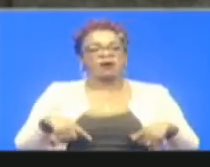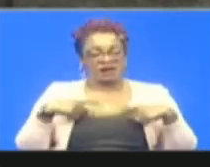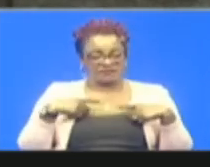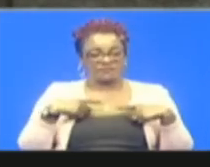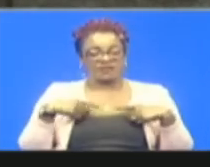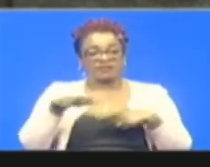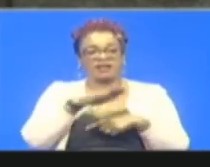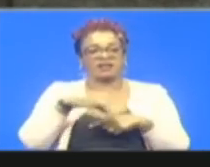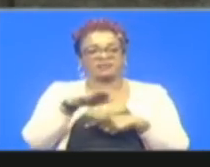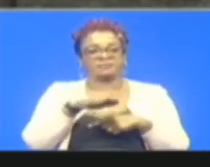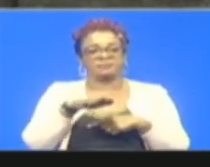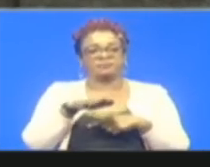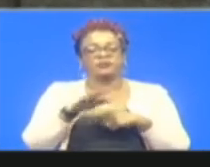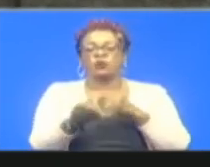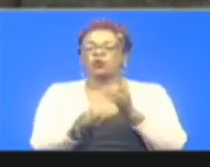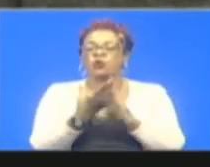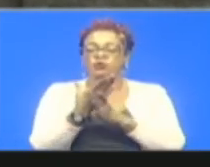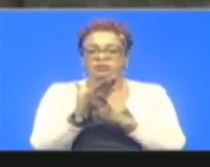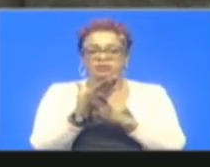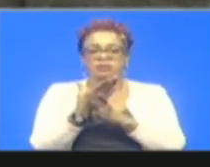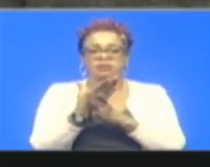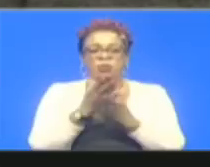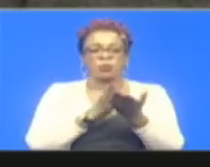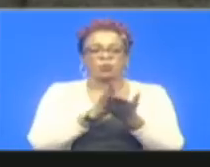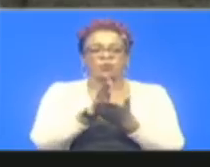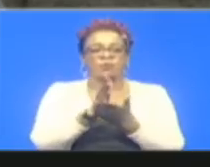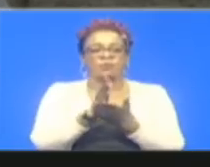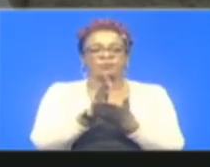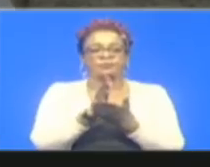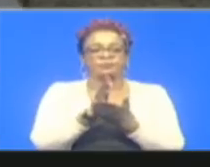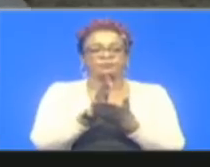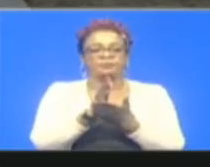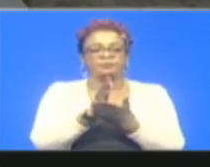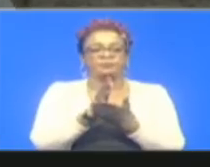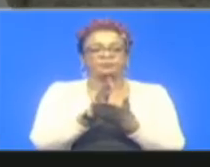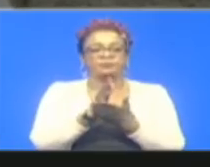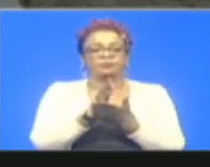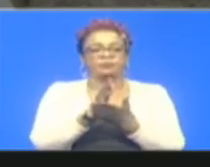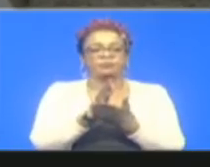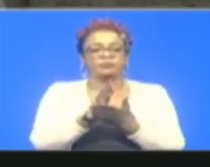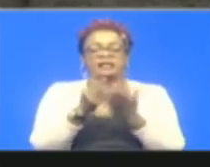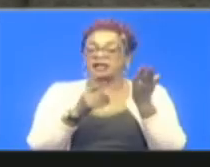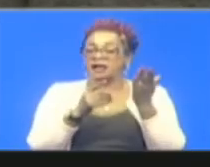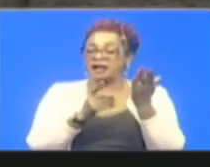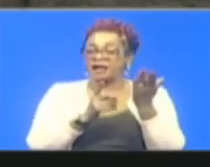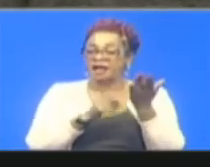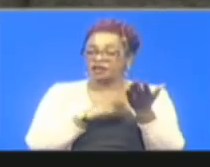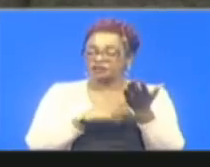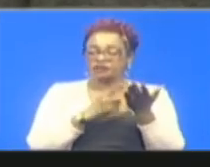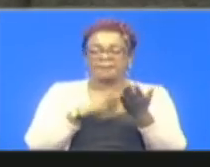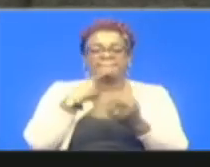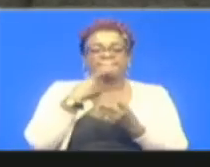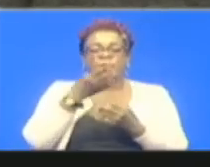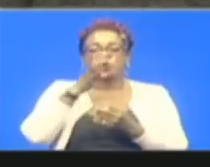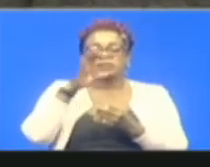miji. Ilisababishwa na ile tunaita kwa kimombo water membrane.